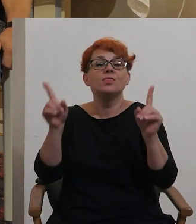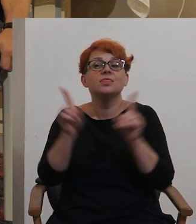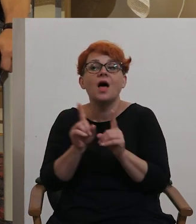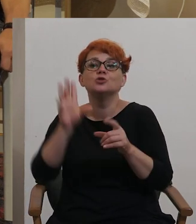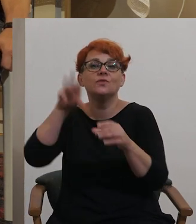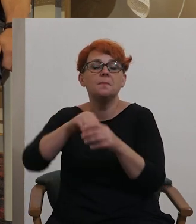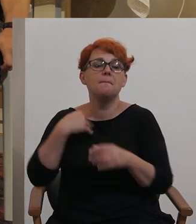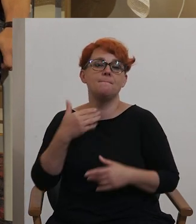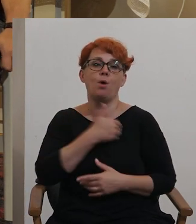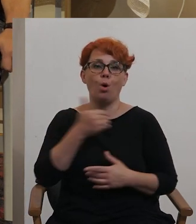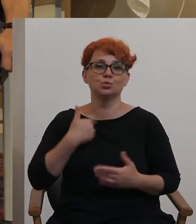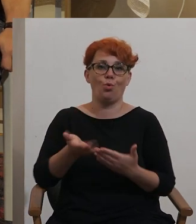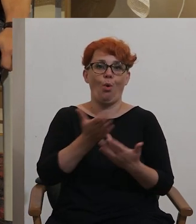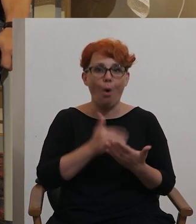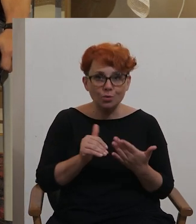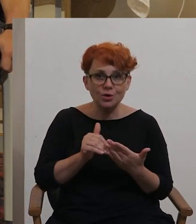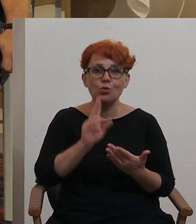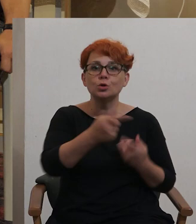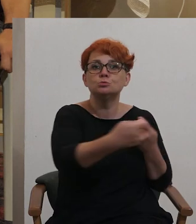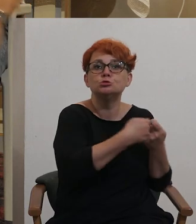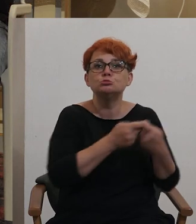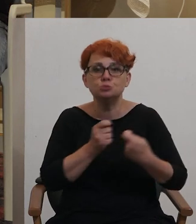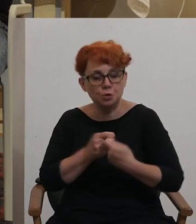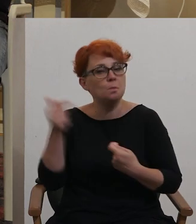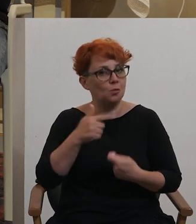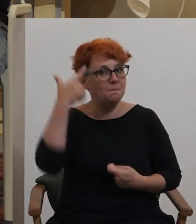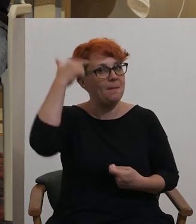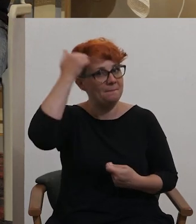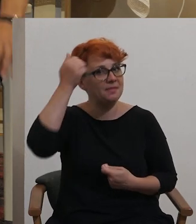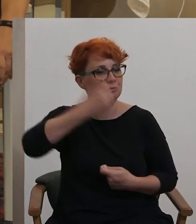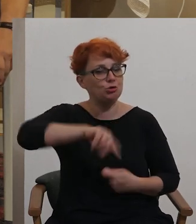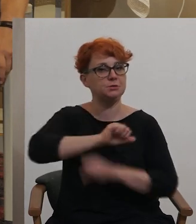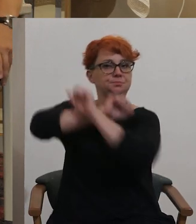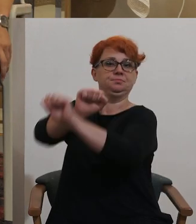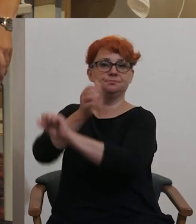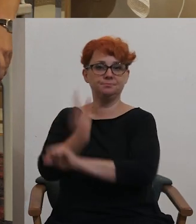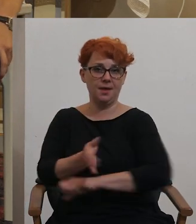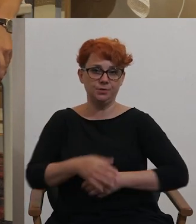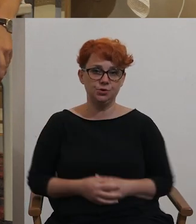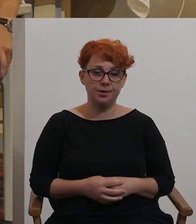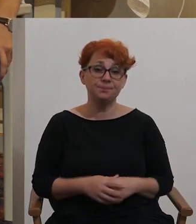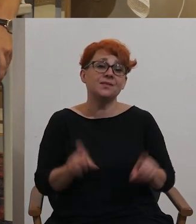polskie oddziały, to ci sojusznicy musieli się liczyć z tym. I też wielokrotnie w książce